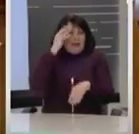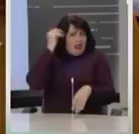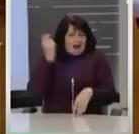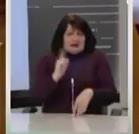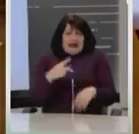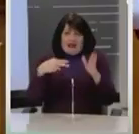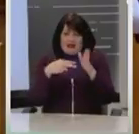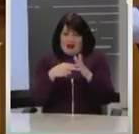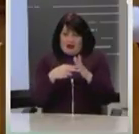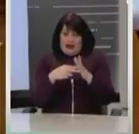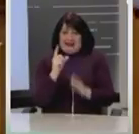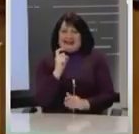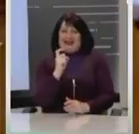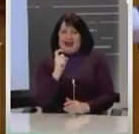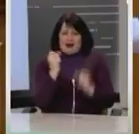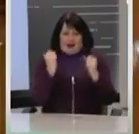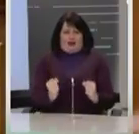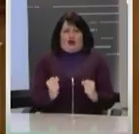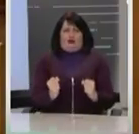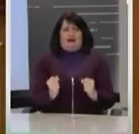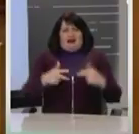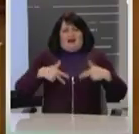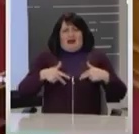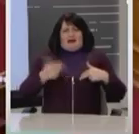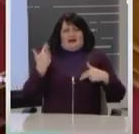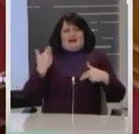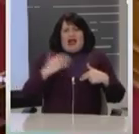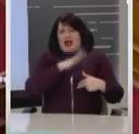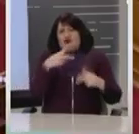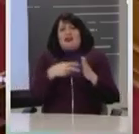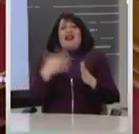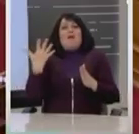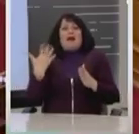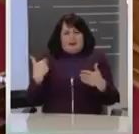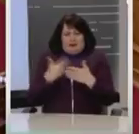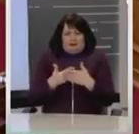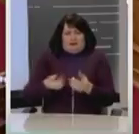Το 2010 ως το Γενάρη του 2015 κυβερνούσατε.